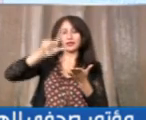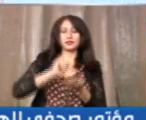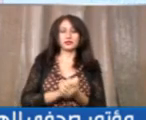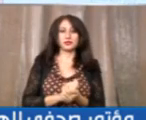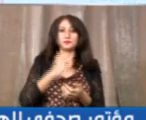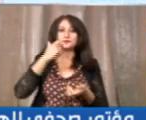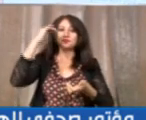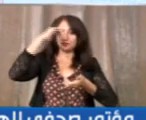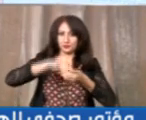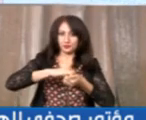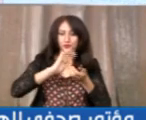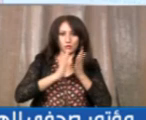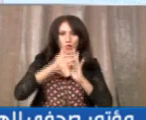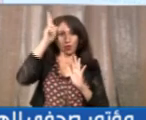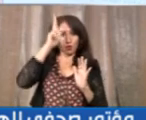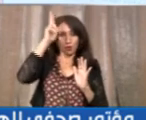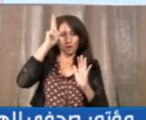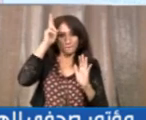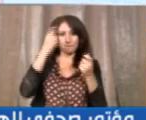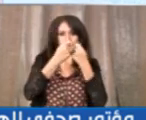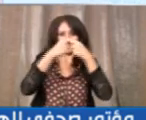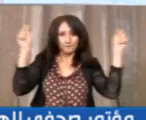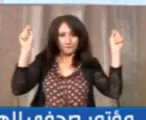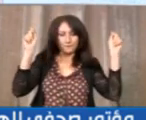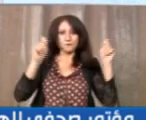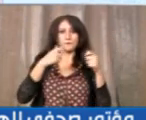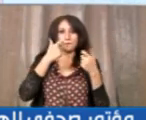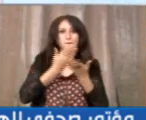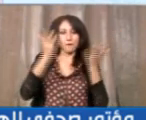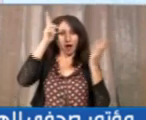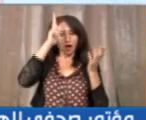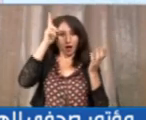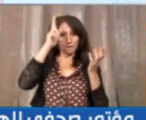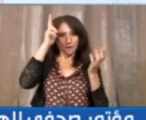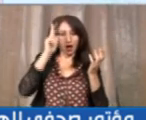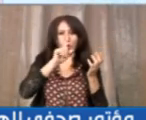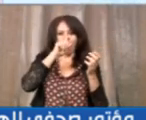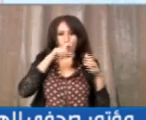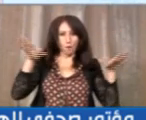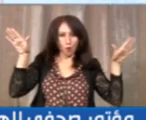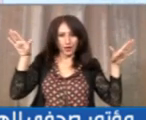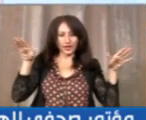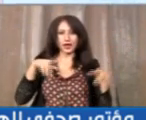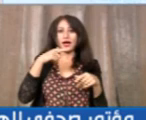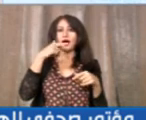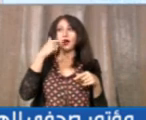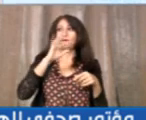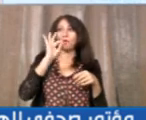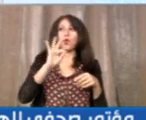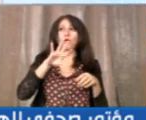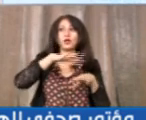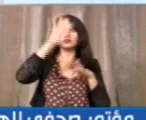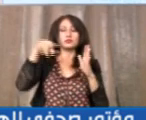تم التعاقد مع جريتات الاخبار والجمهوريه ودول الجاريتا وسائل الانتشار وفقا لصحيح قانون ان احنا بيتم نشر القرارات التي